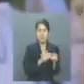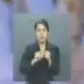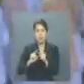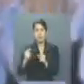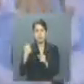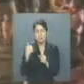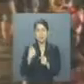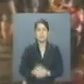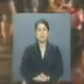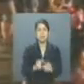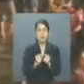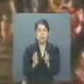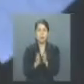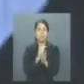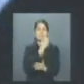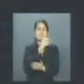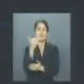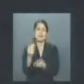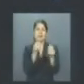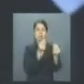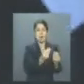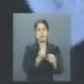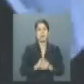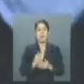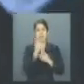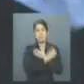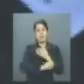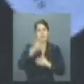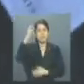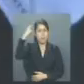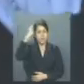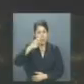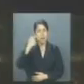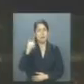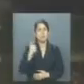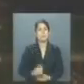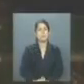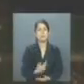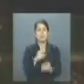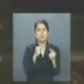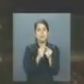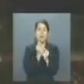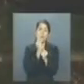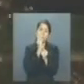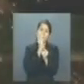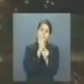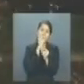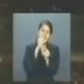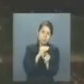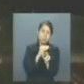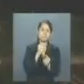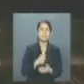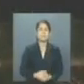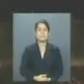ะได้มีการส่งมอบธงการแข่งขันครั้งต่อไปให้กับประเทศเมียนมาและต่อด้วยการดับไฟในกระถางคบเพลิงเป็นขั้นตอนสุดท้ายของพิธีปิดในครั้งนี้